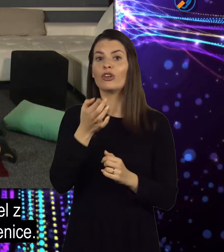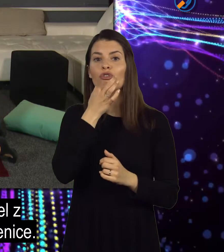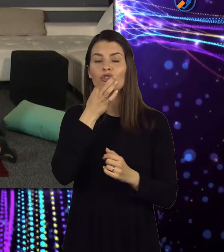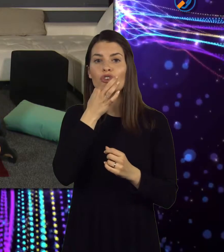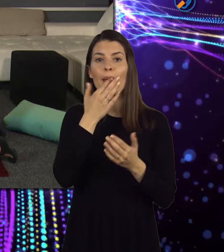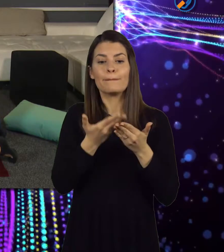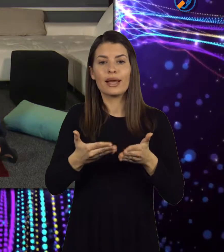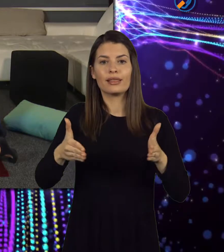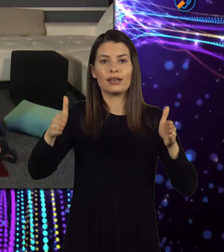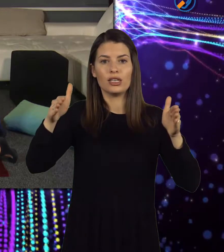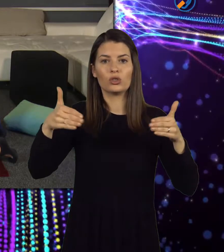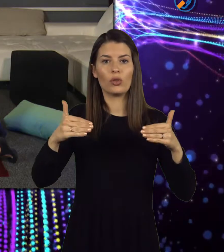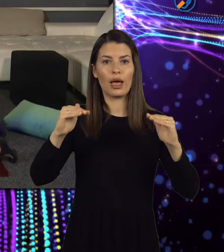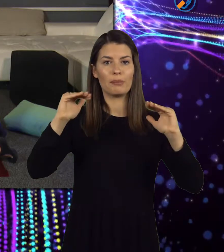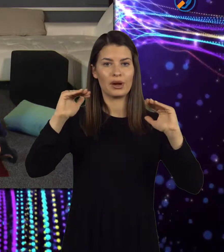medenice.